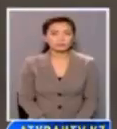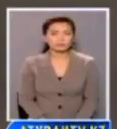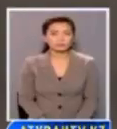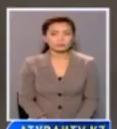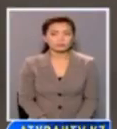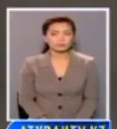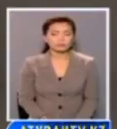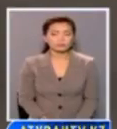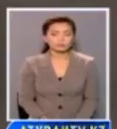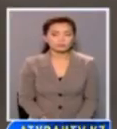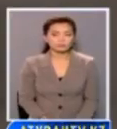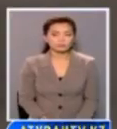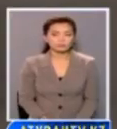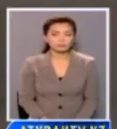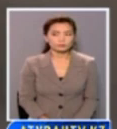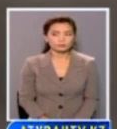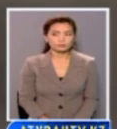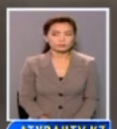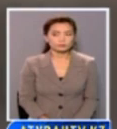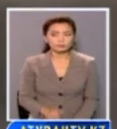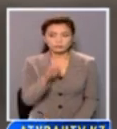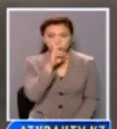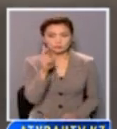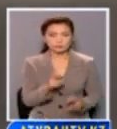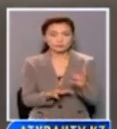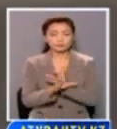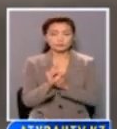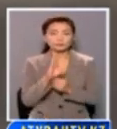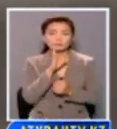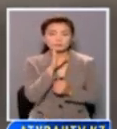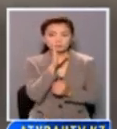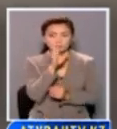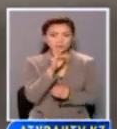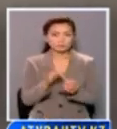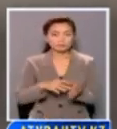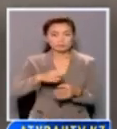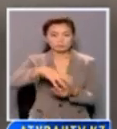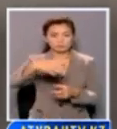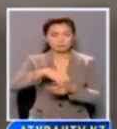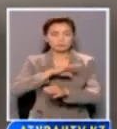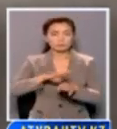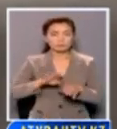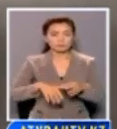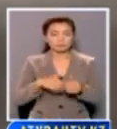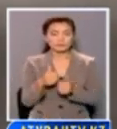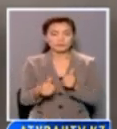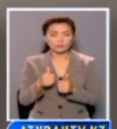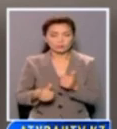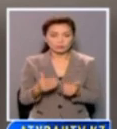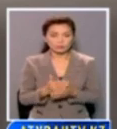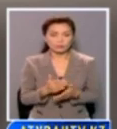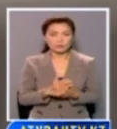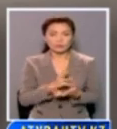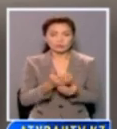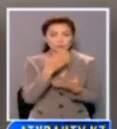мұнай компаниялары мұнайды өңдейтін зауыттар осылай таңғы жуып Атырау қаласына түтін жібереді. Мына түтіннің